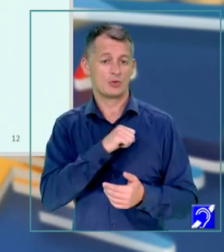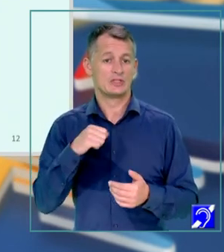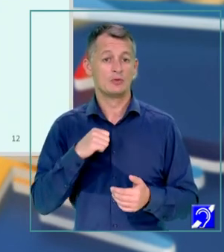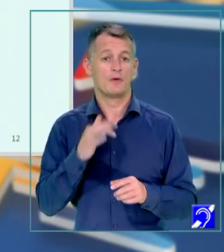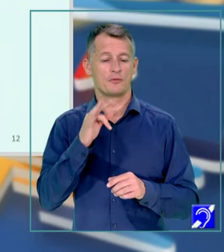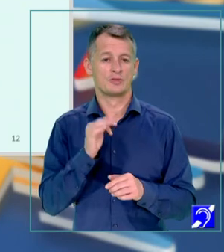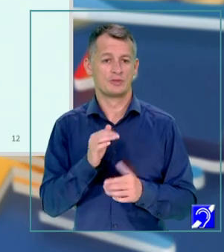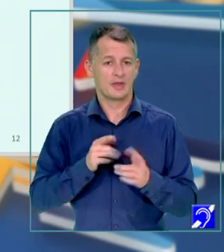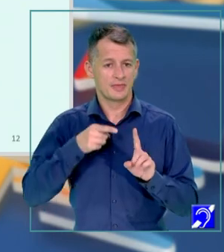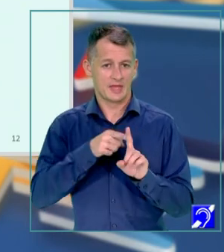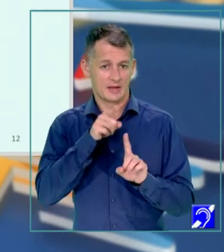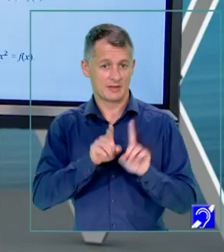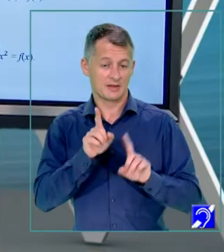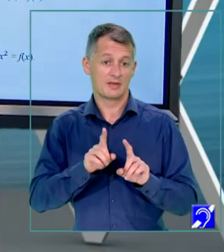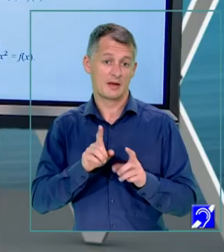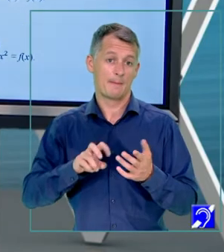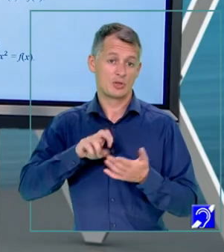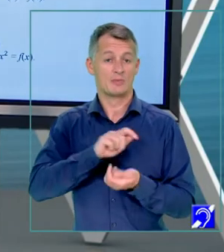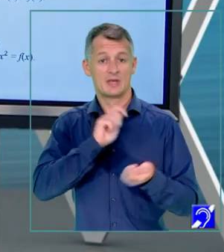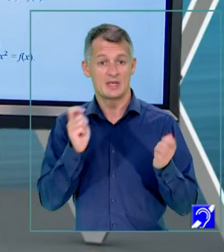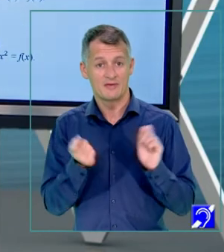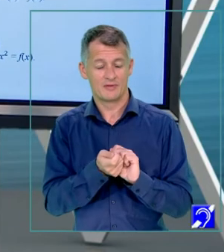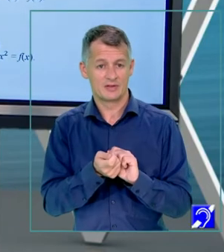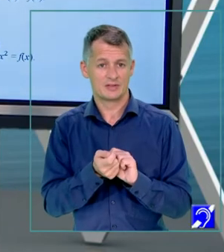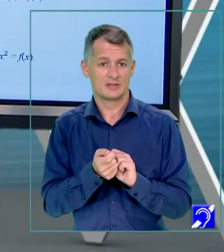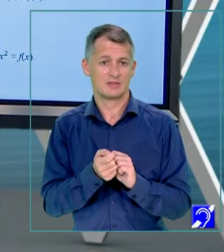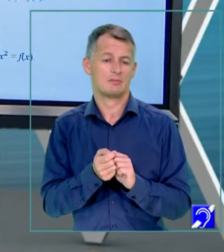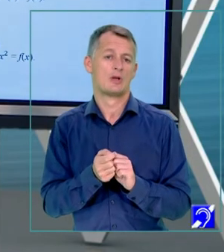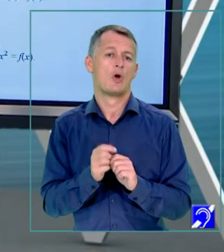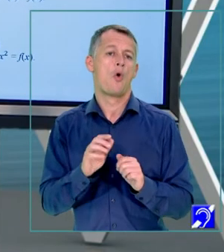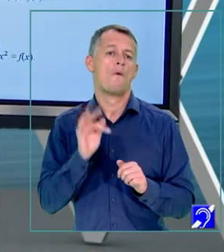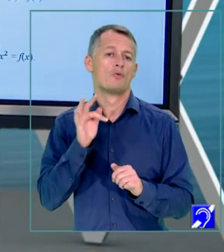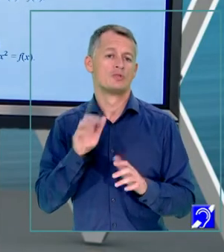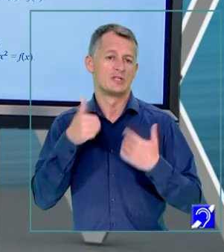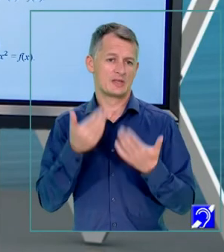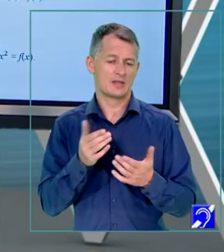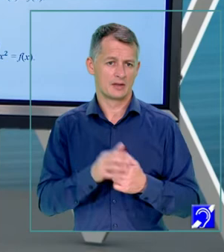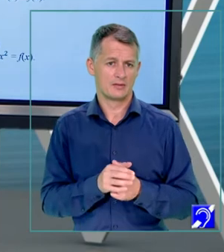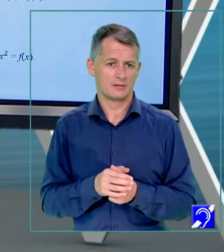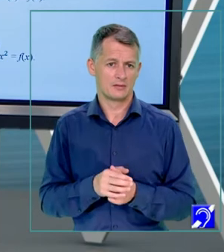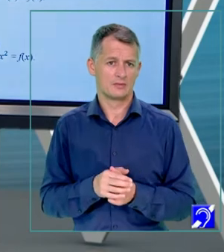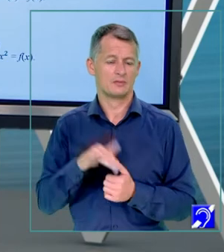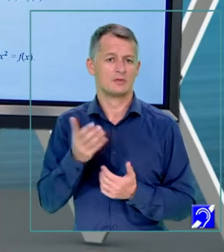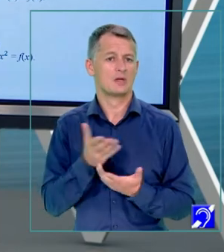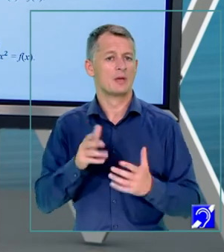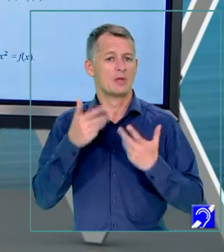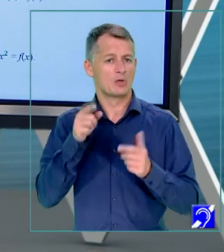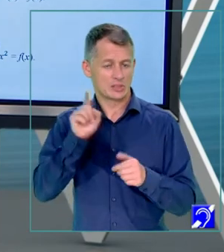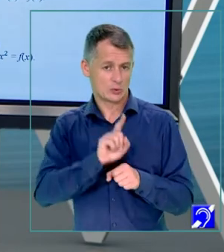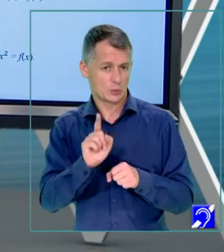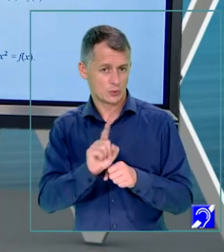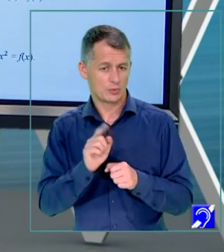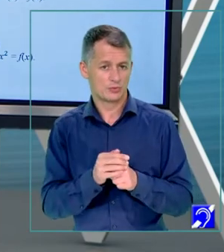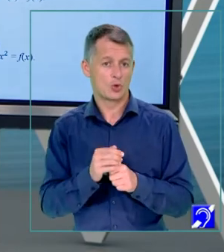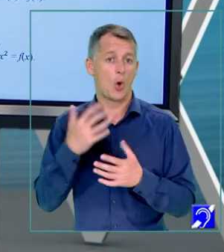pe când dacă plecăm invers de la o funcție date și mă interesează care sunt un fiecare prin derivare îmi dau această funcție vom